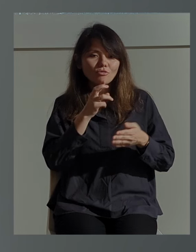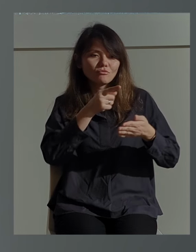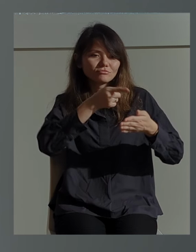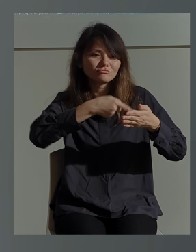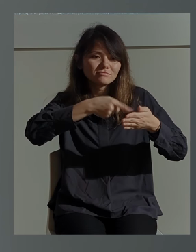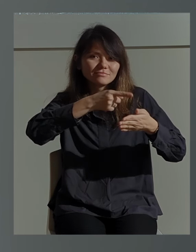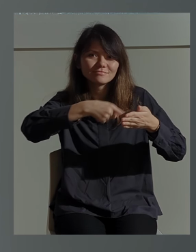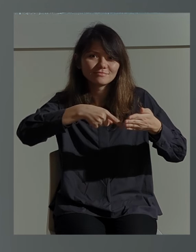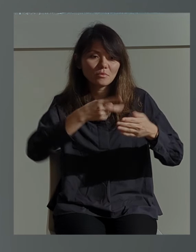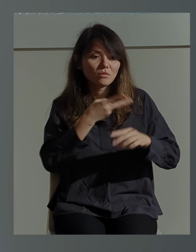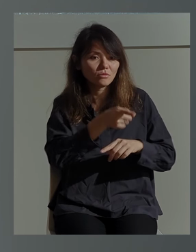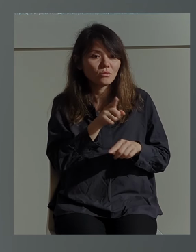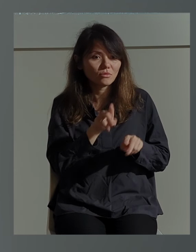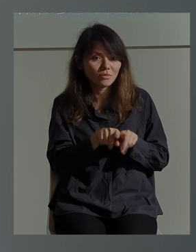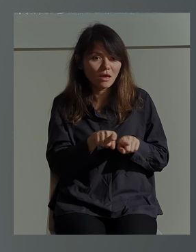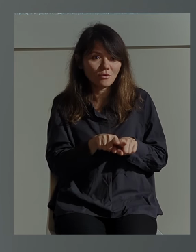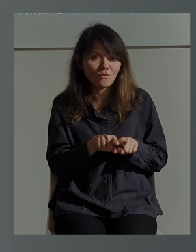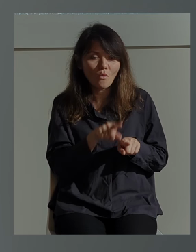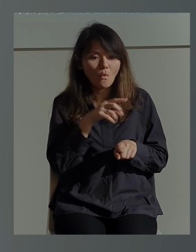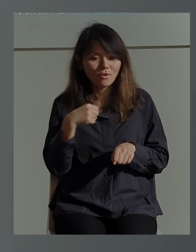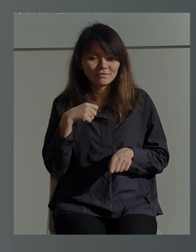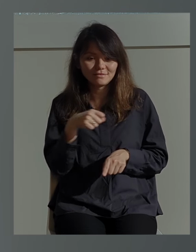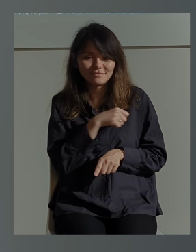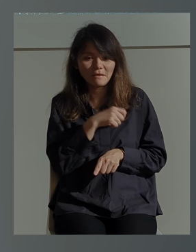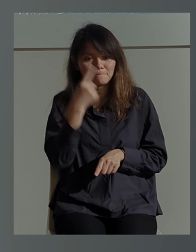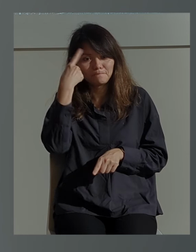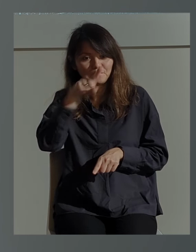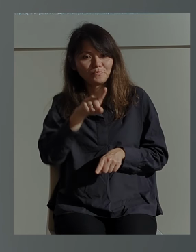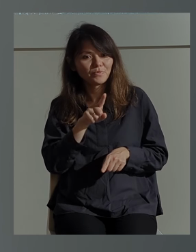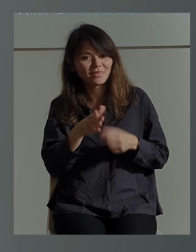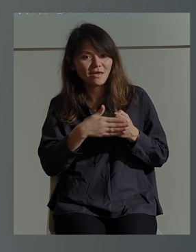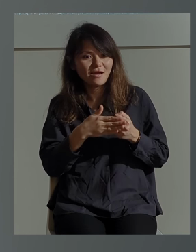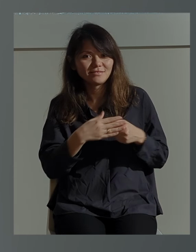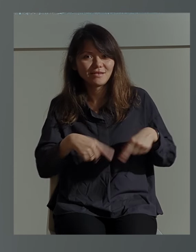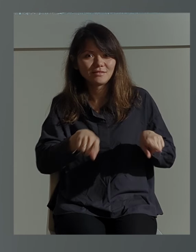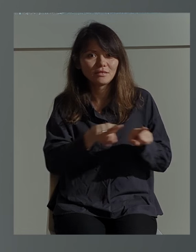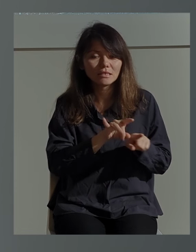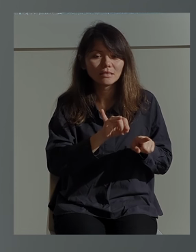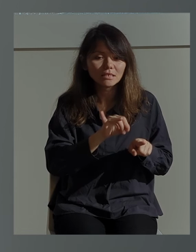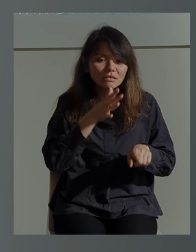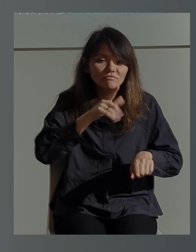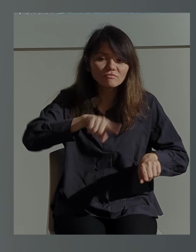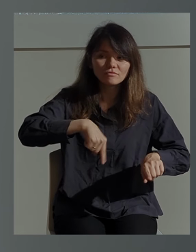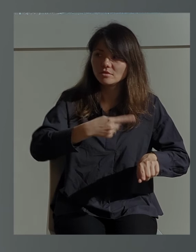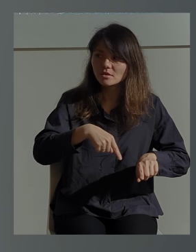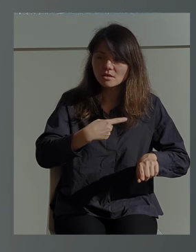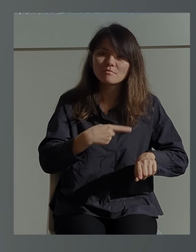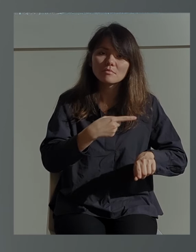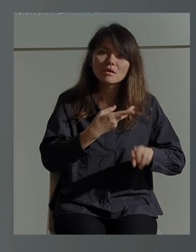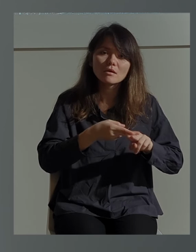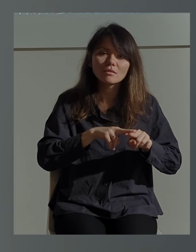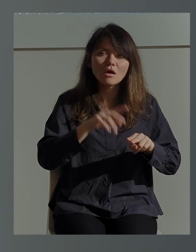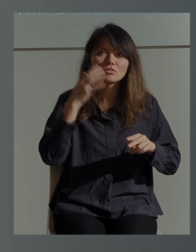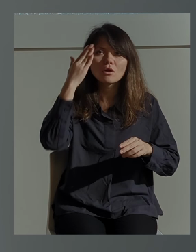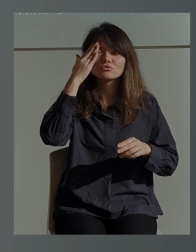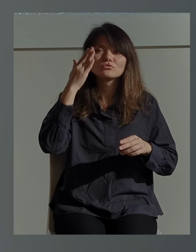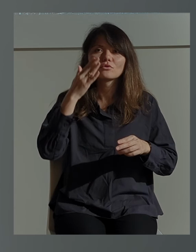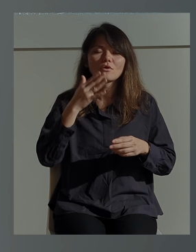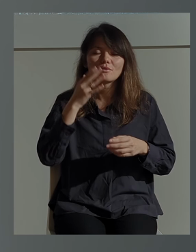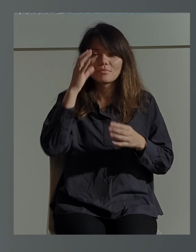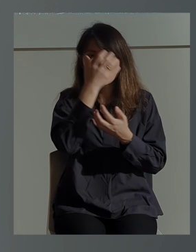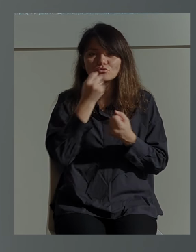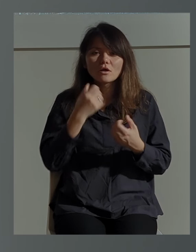Челове кой наказания и конечно же вот по логике вот этого ночного кошмара именно